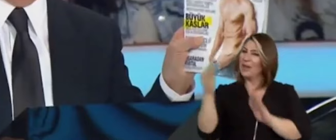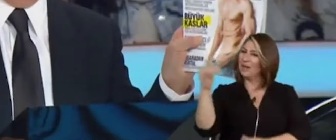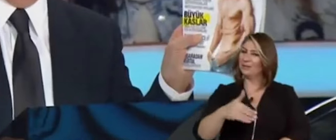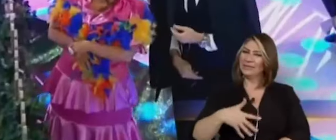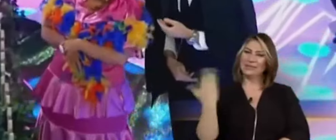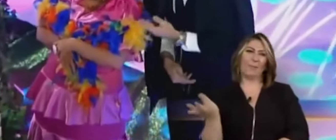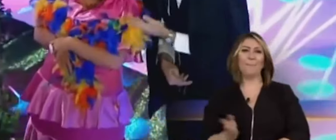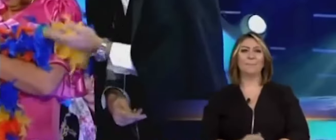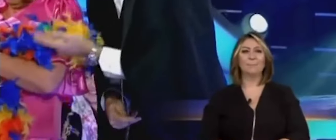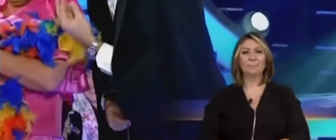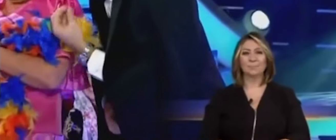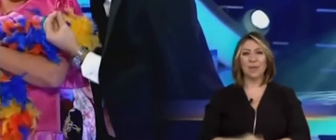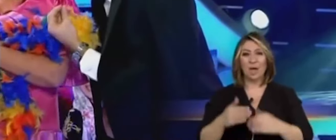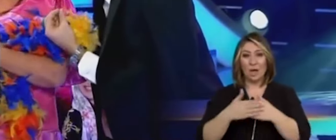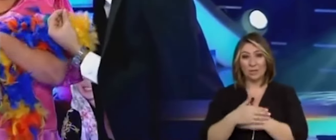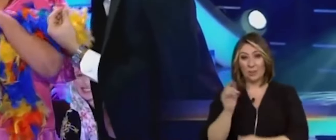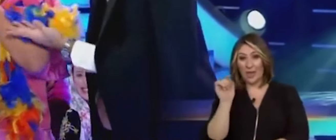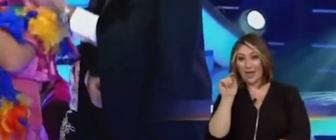görmek istemem. Akşama